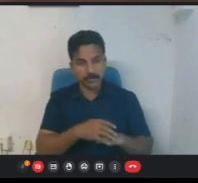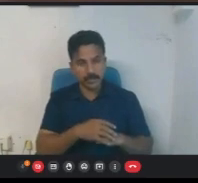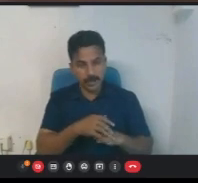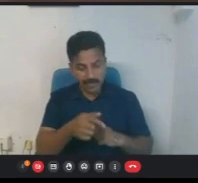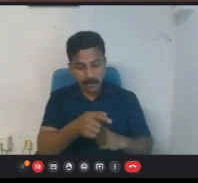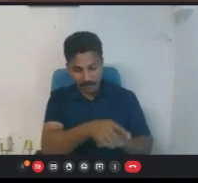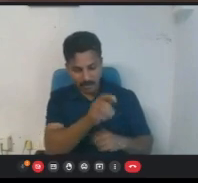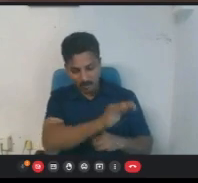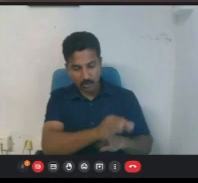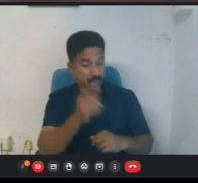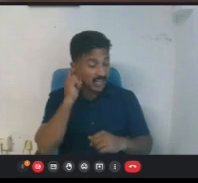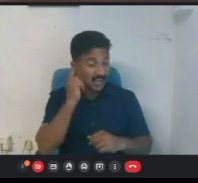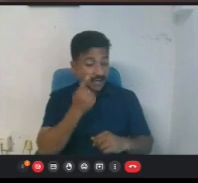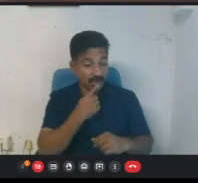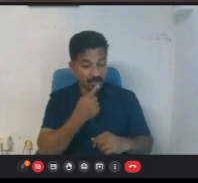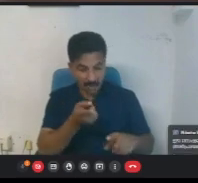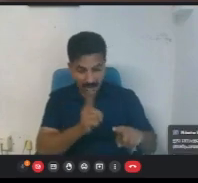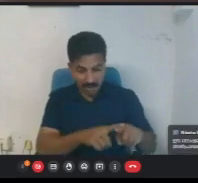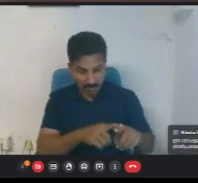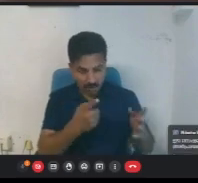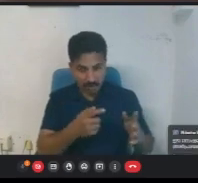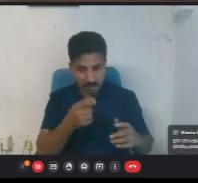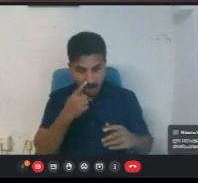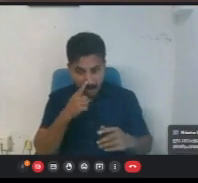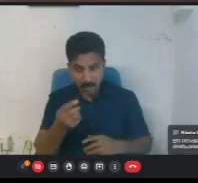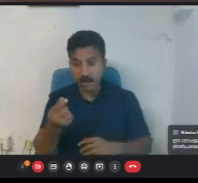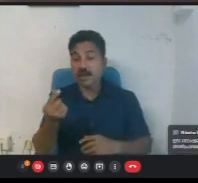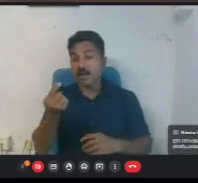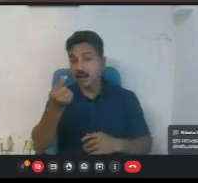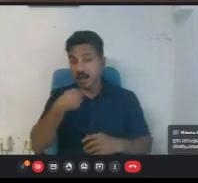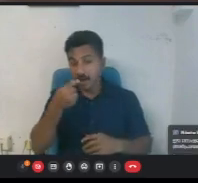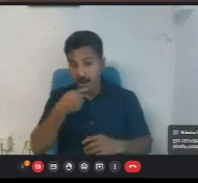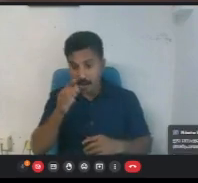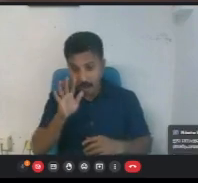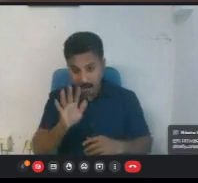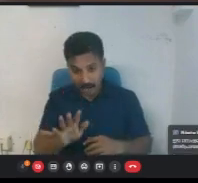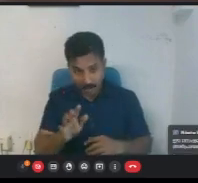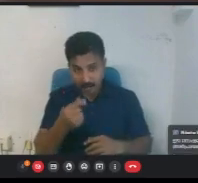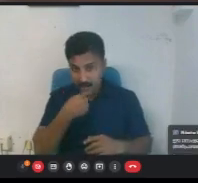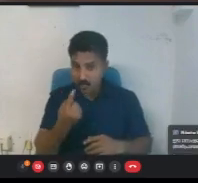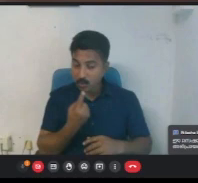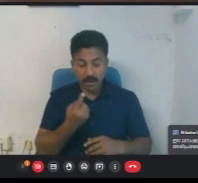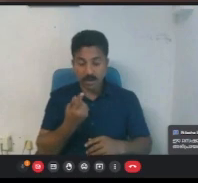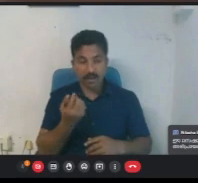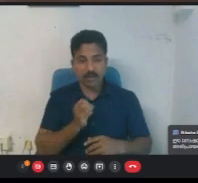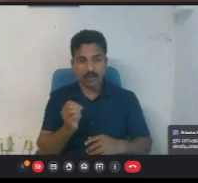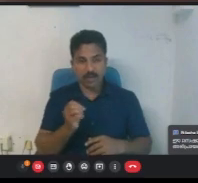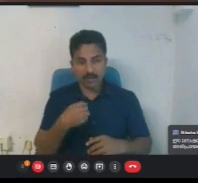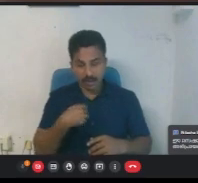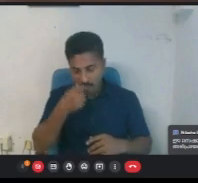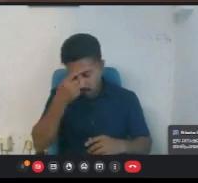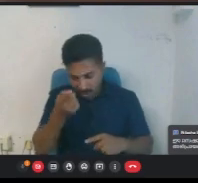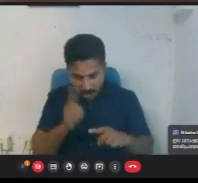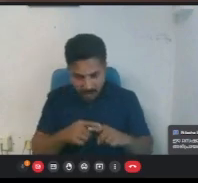എന്തുകൊണ്ട് കുട്ടിക്ക് കേൾവിക്കുറവ് ഉണ്ടായത്? ഇപ്പൊ അമ്മ ഒരു മെഡിസിൻ കഴിച്ചത് കൊണ്ട് മാത്രം ഉണ്ടാകണമെന്നില്ല. എന്താണ് നിങ്ങൾക്ക് കൃത്യമായി സംഭവിച്ചത്,